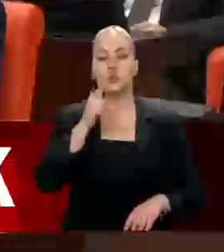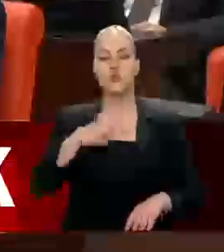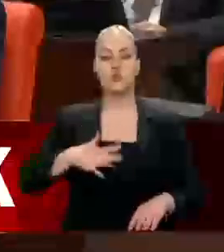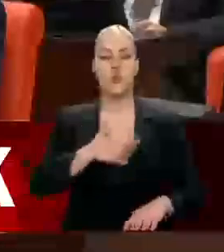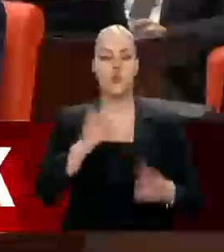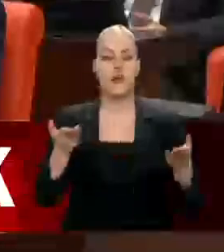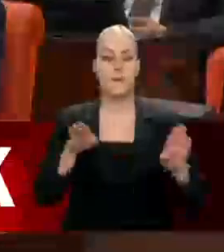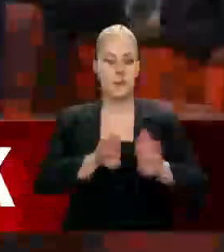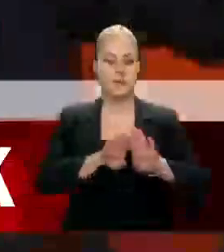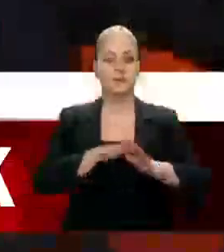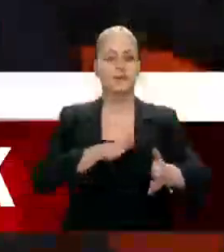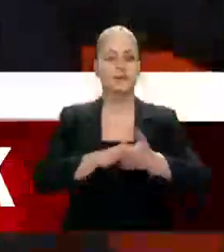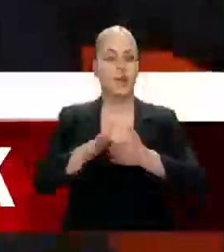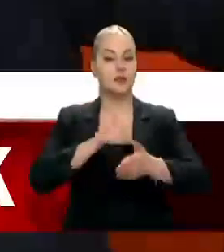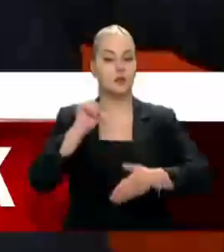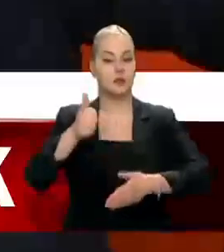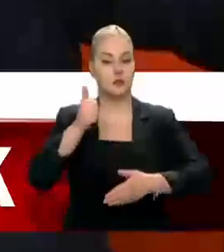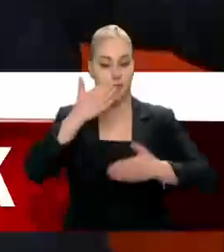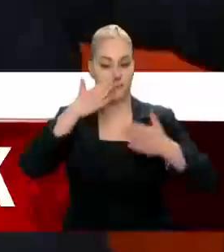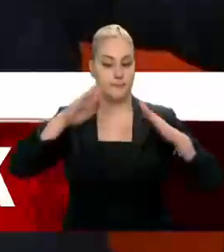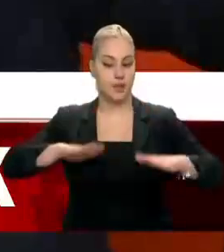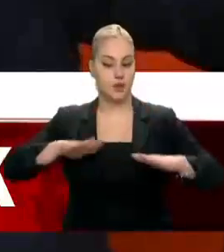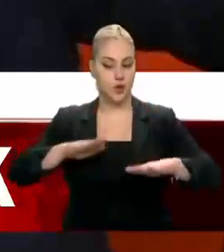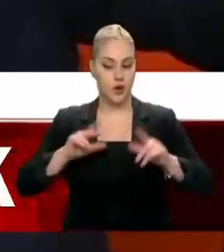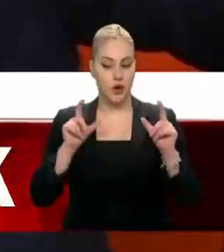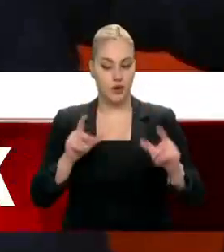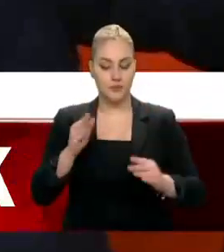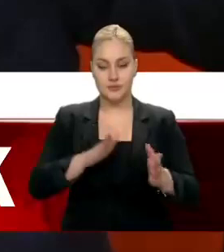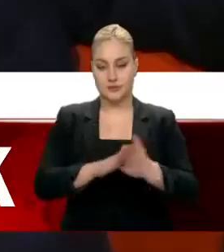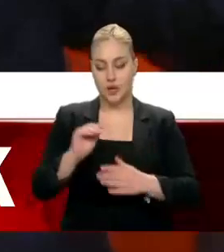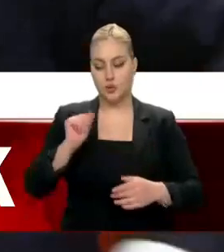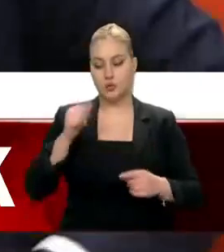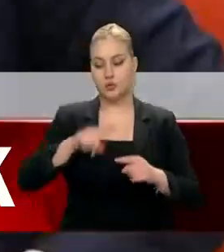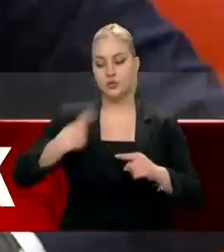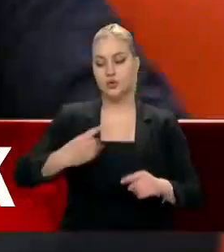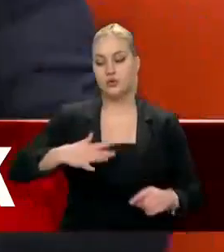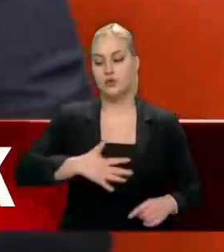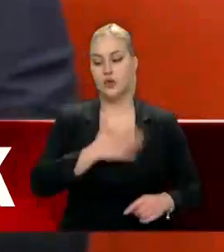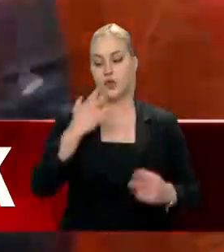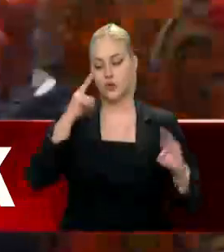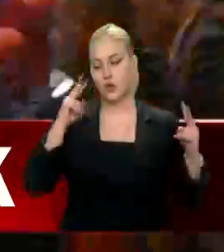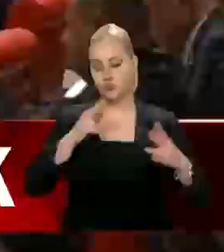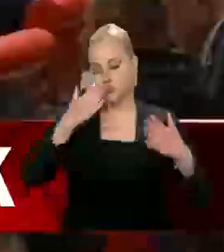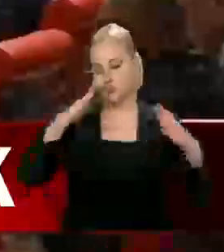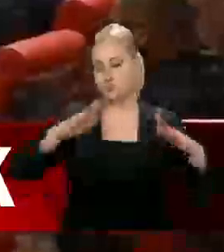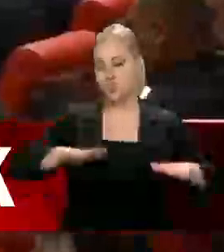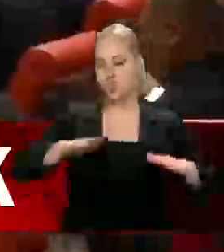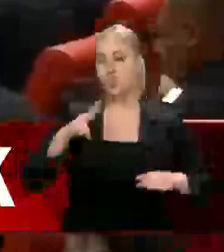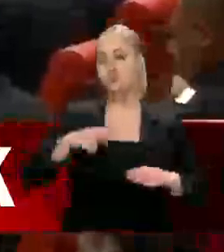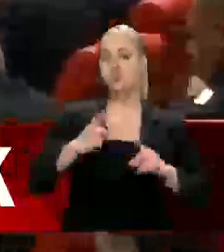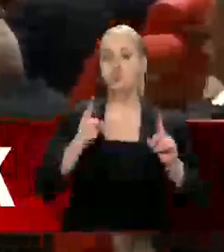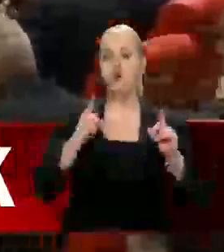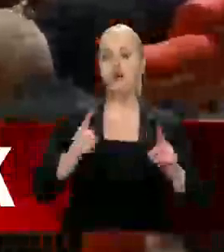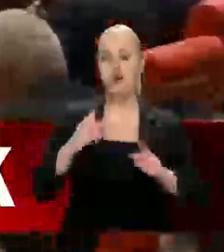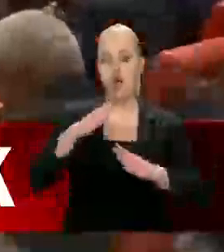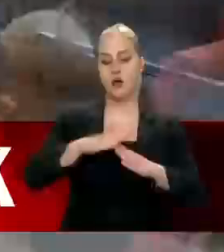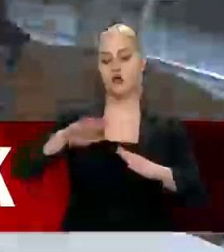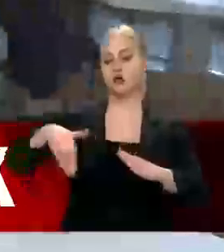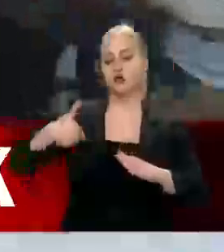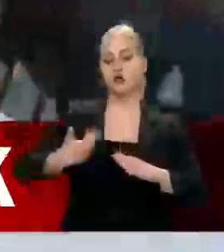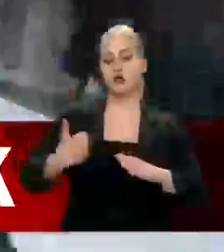Şimdi gözler Salı gününde tüm günlerin önüne alarak Haftaya salı günü genel kurulda görüşmeyi planlıyoruz 3 haftalık ara sonrası yeniden